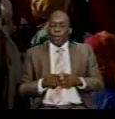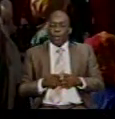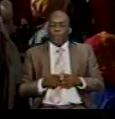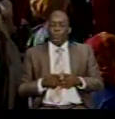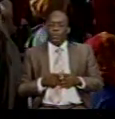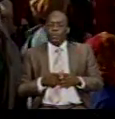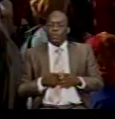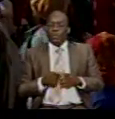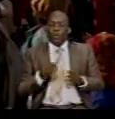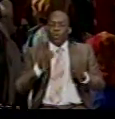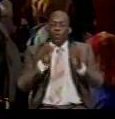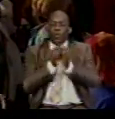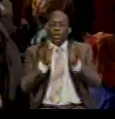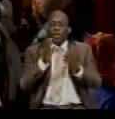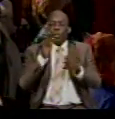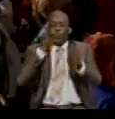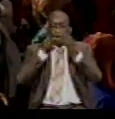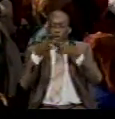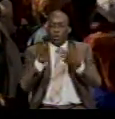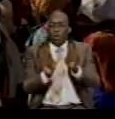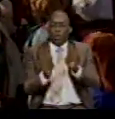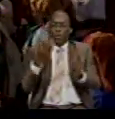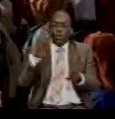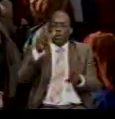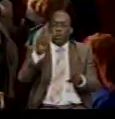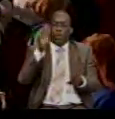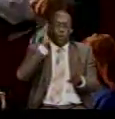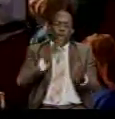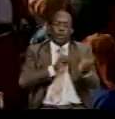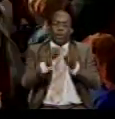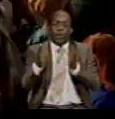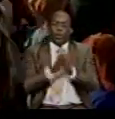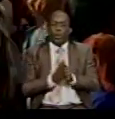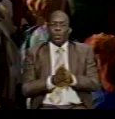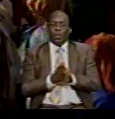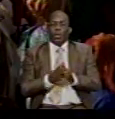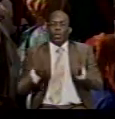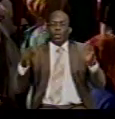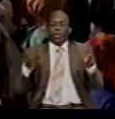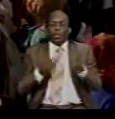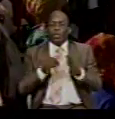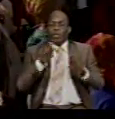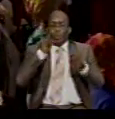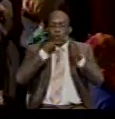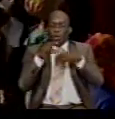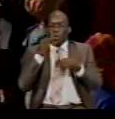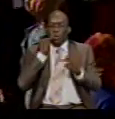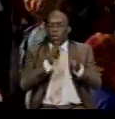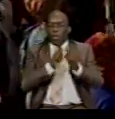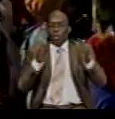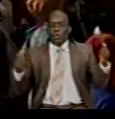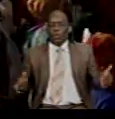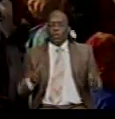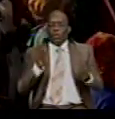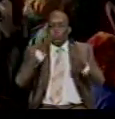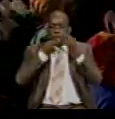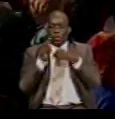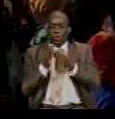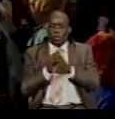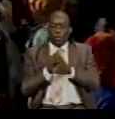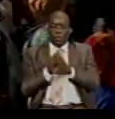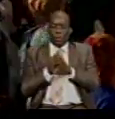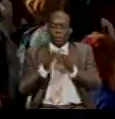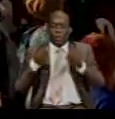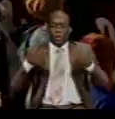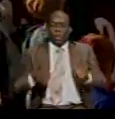dit que sans la vision, le peuple de Dieu périt. GCK vision is a vision of rescue. La croisade globale est la vision du ciel. Let's bless the